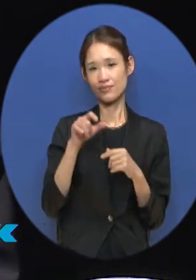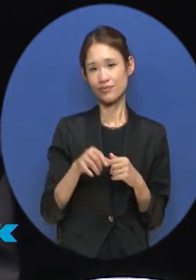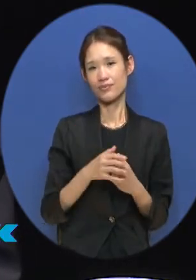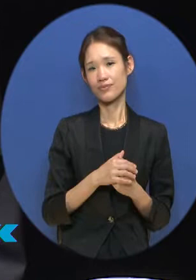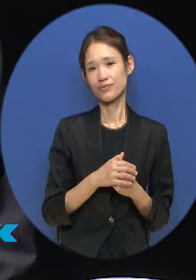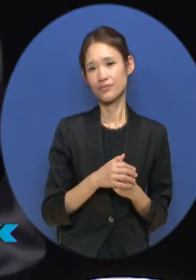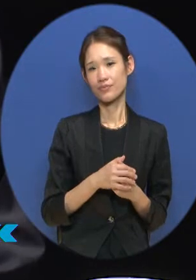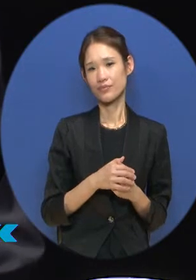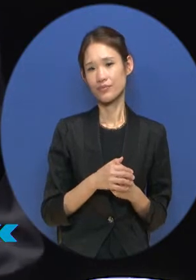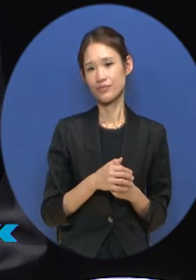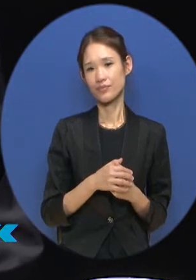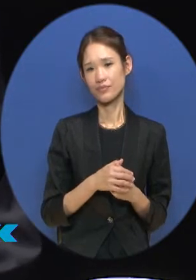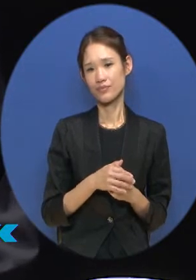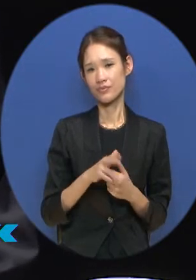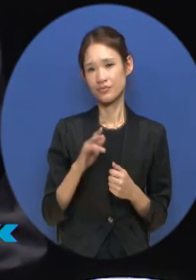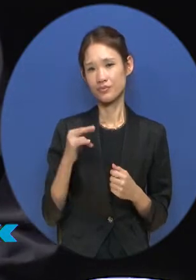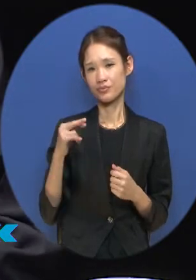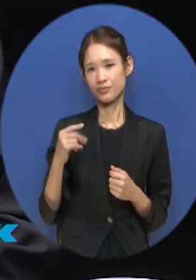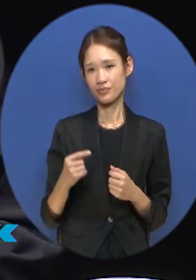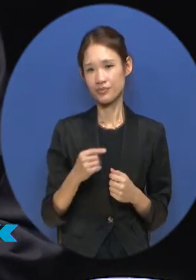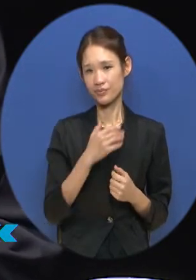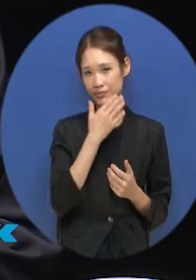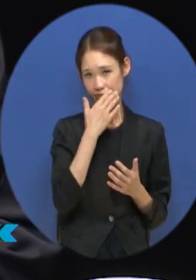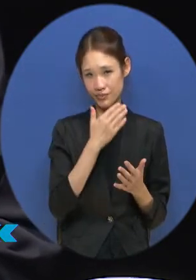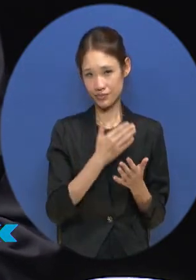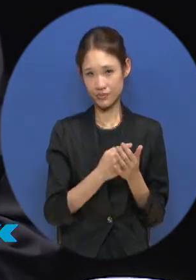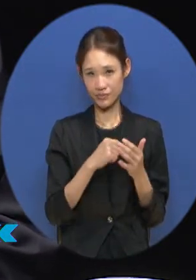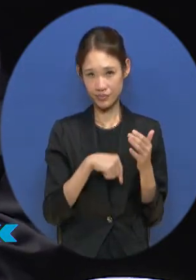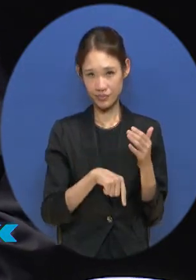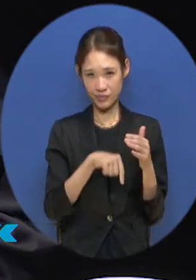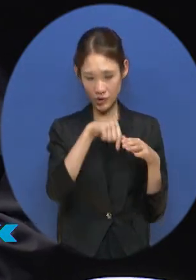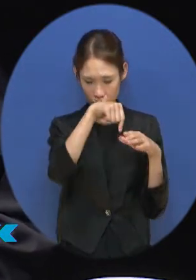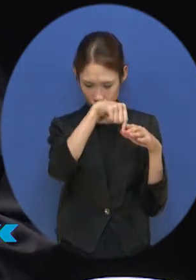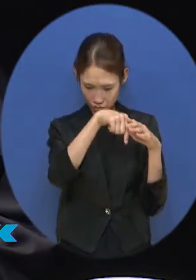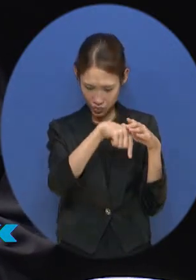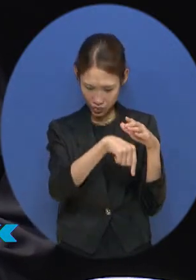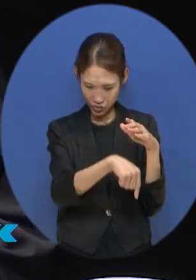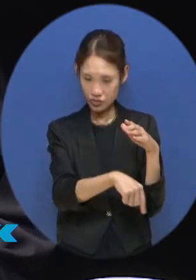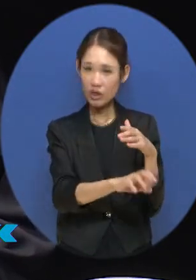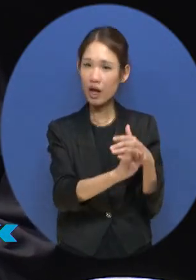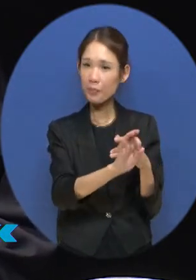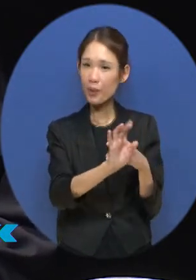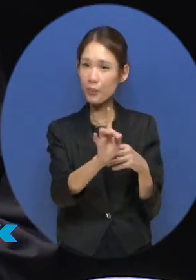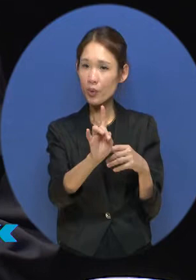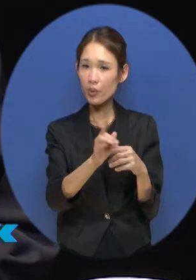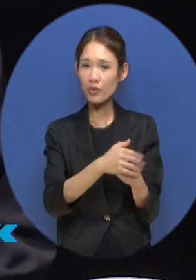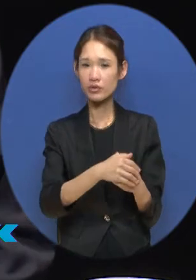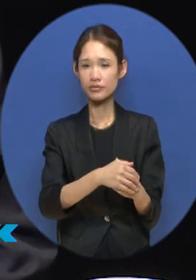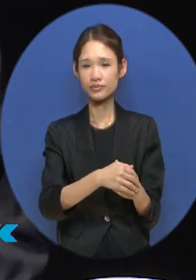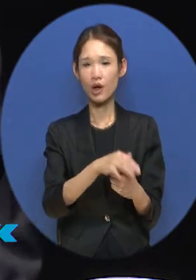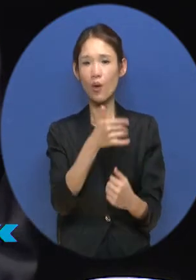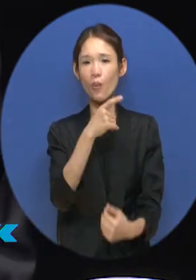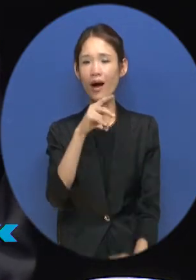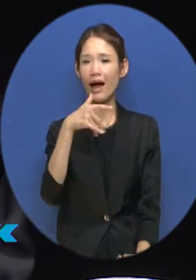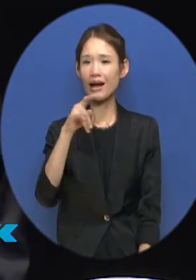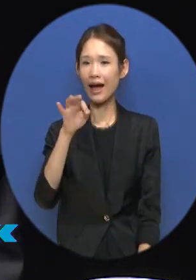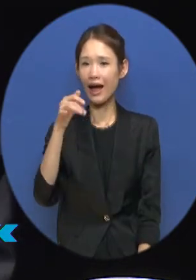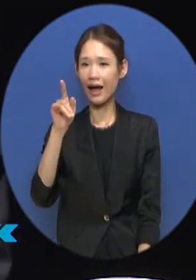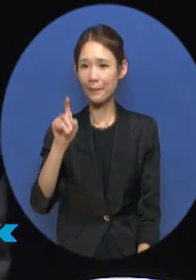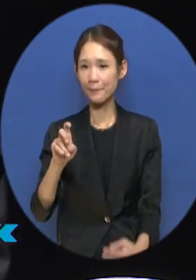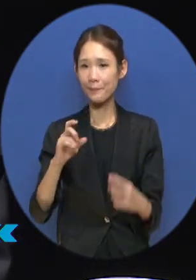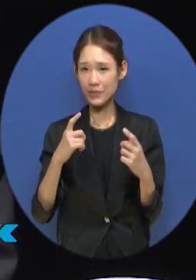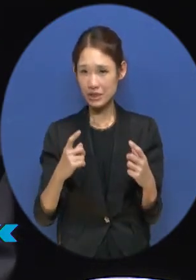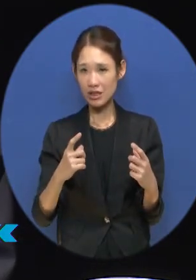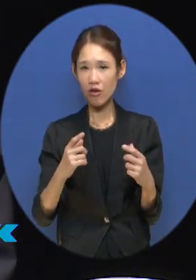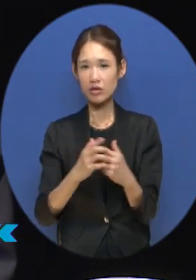아무래도 심도가 중요한 것 같습니다. 네. 이렇게 지하로 많이 깊이 들어갈수록 이제 상당히 화강암 지역들이